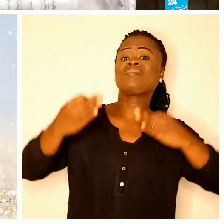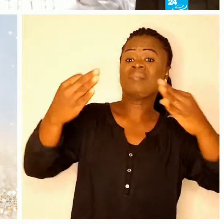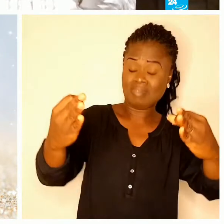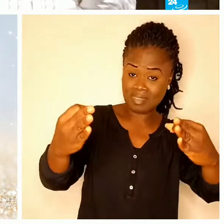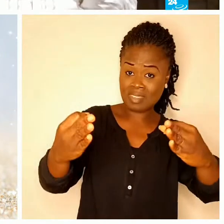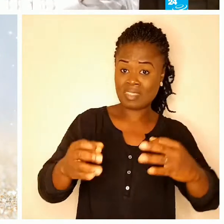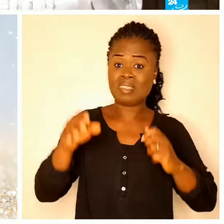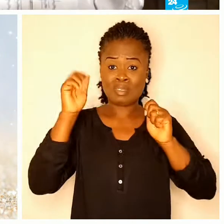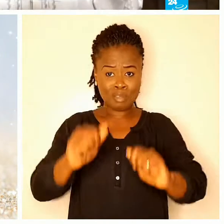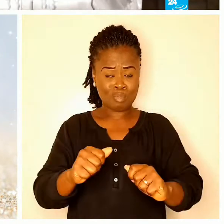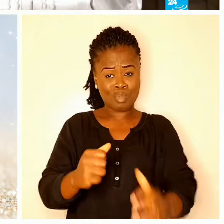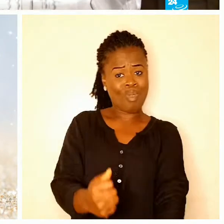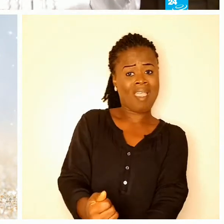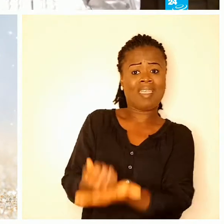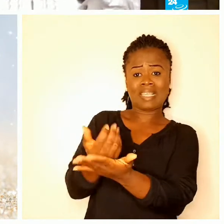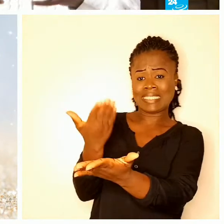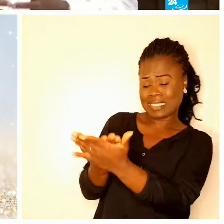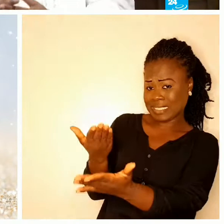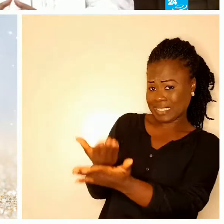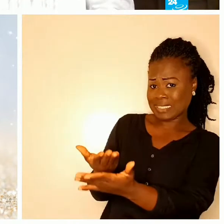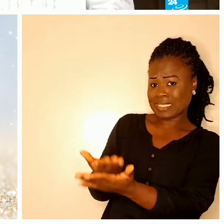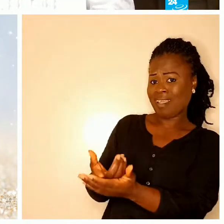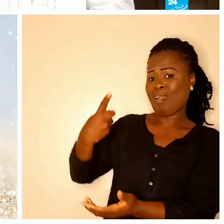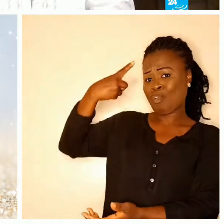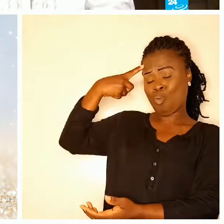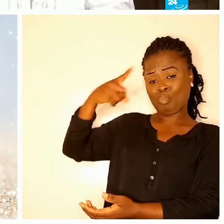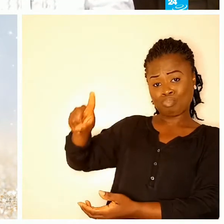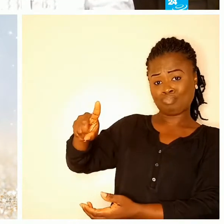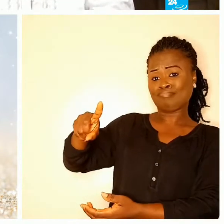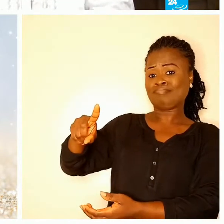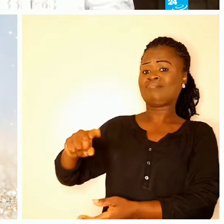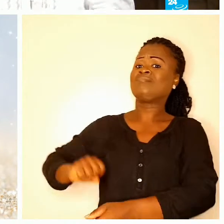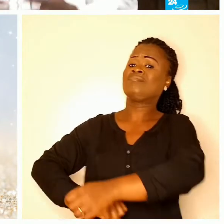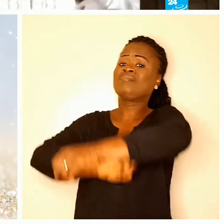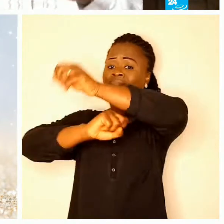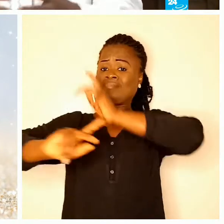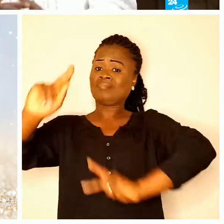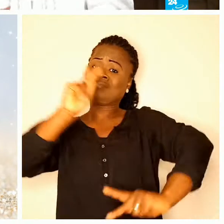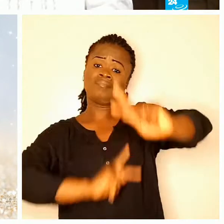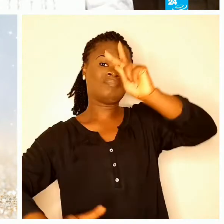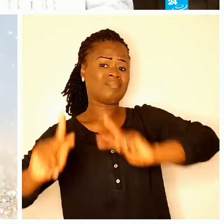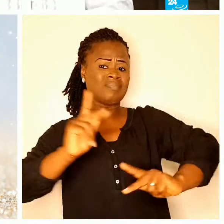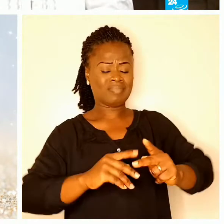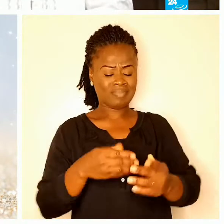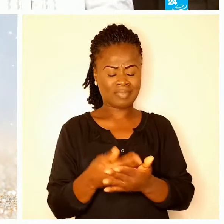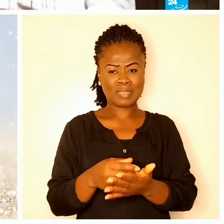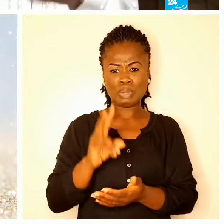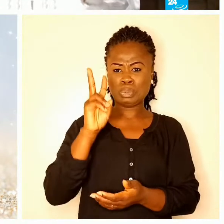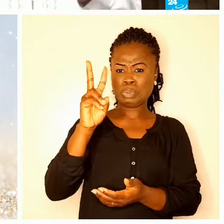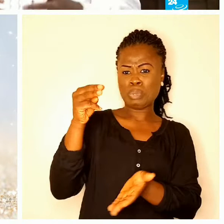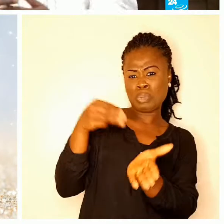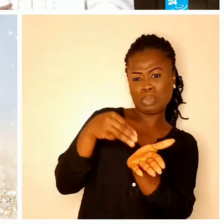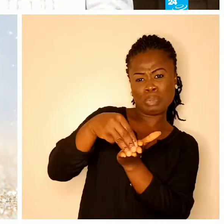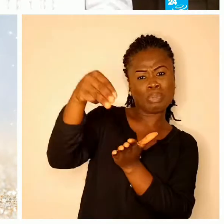quasiment la moitié du montant nécessaire à ce plan qui est à 2 milliards d'euros, comme vous le dites, à peu près, ou